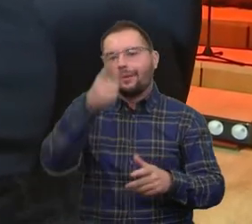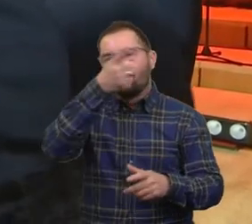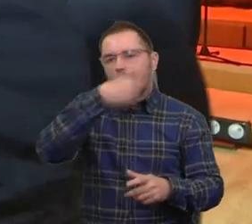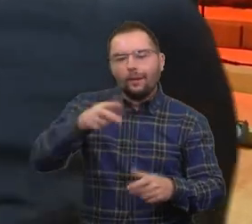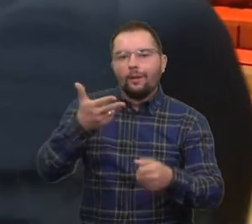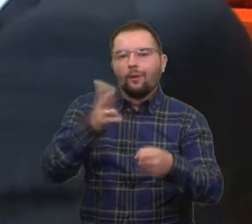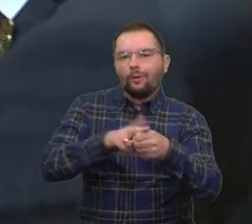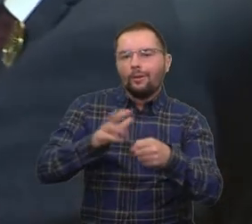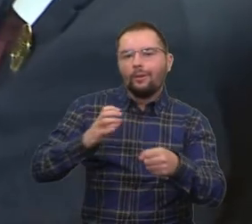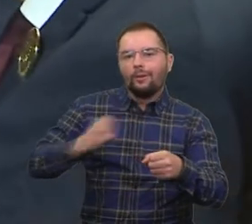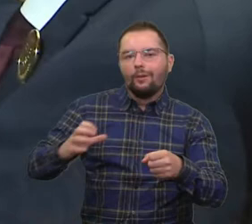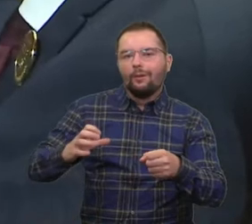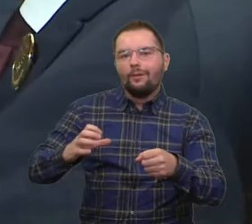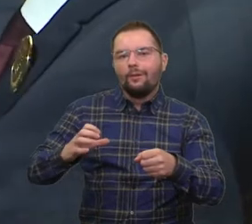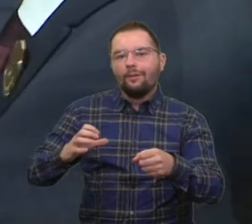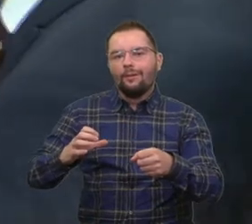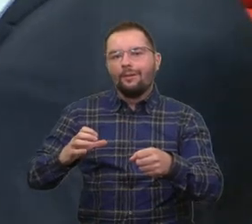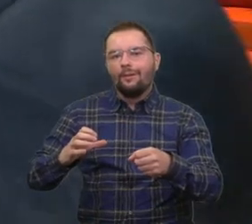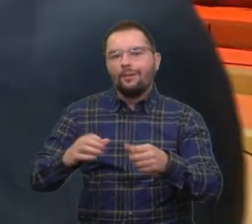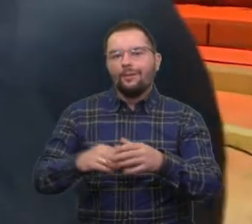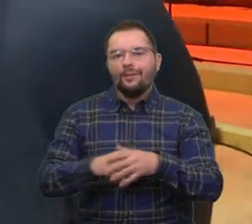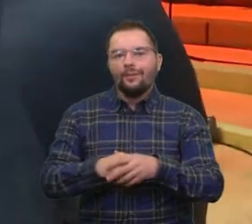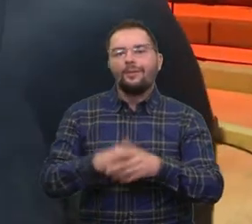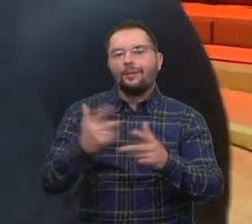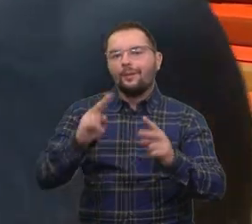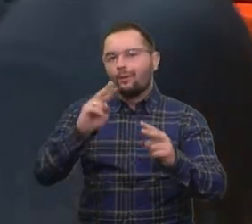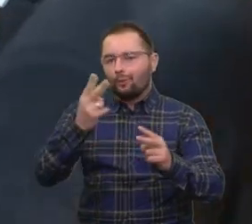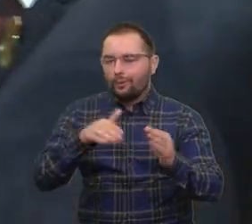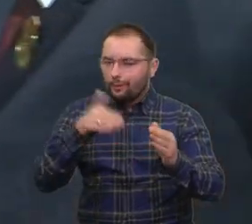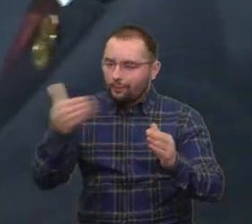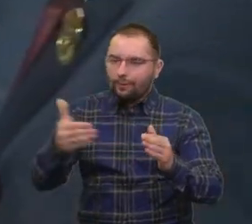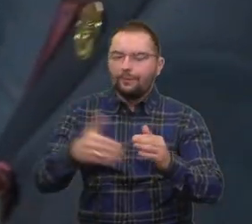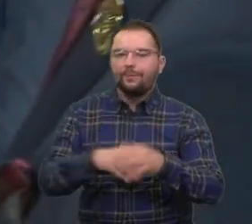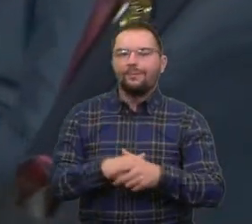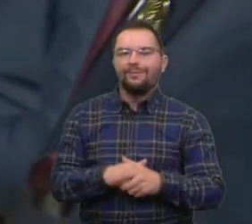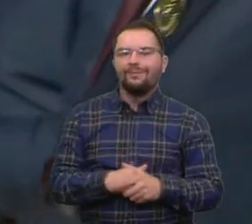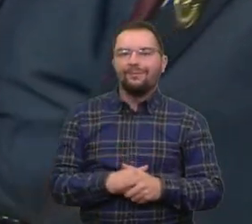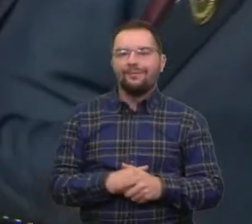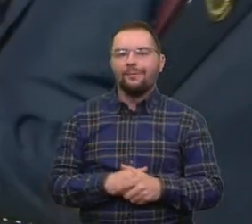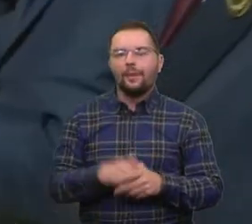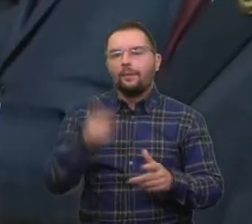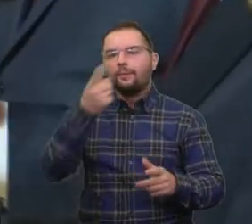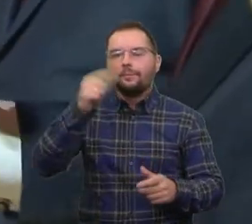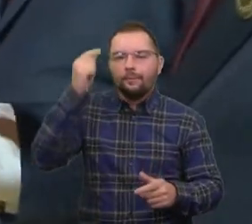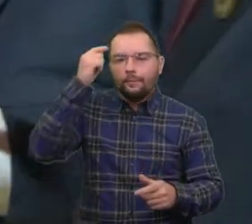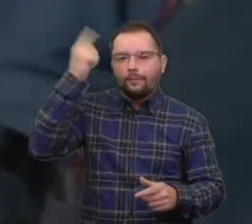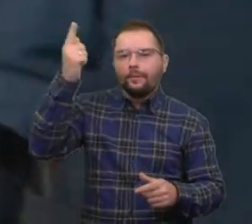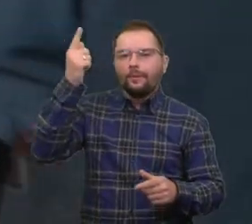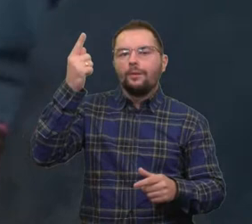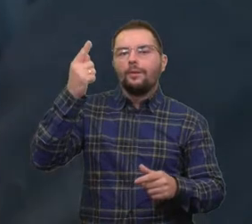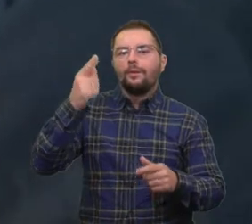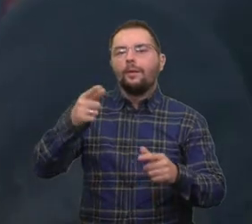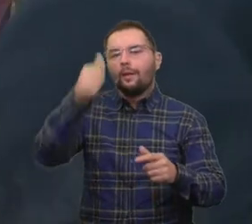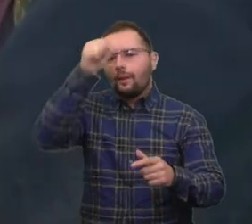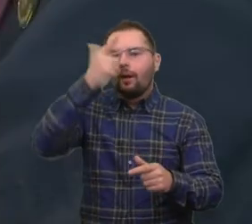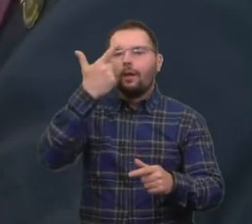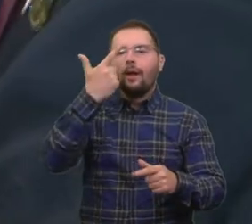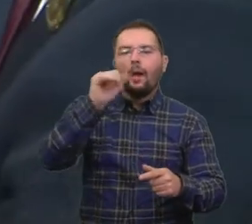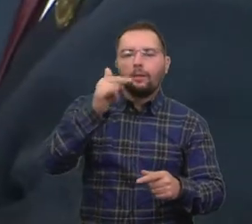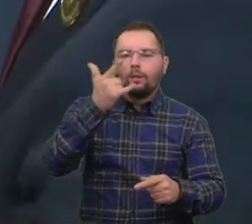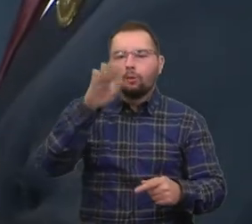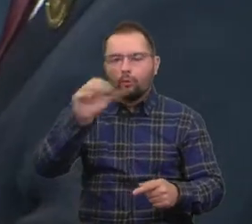gości chcą przekazać także swoje upominki w drugą stronę. Przypomnijmy zestaw tych nazwisk. Andrzej